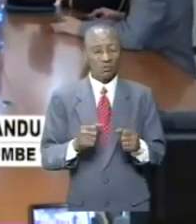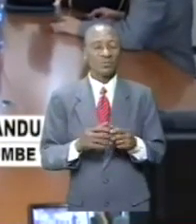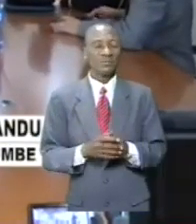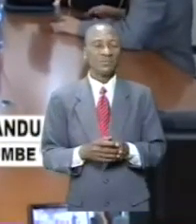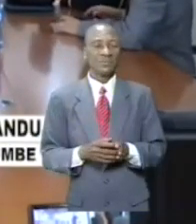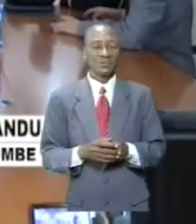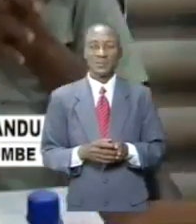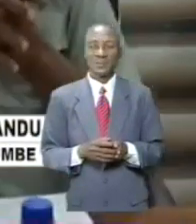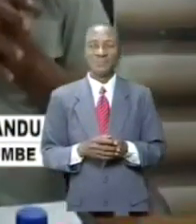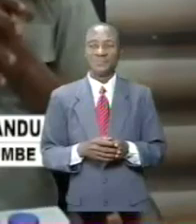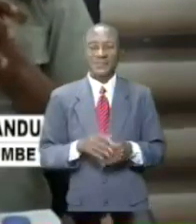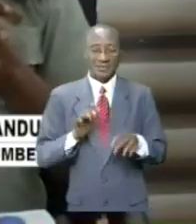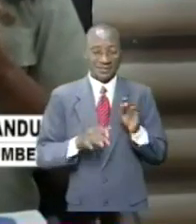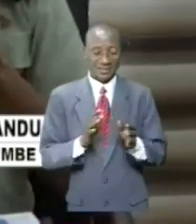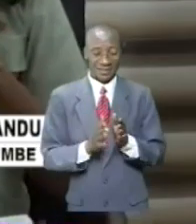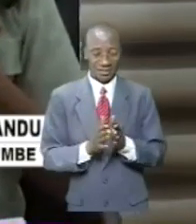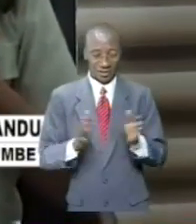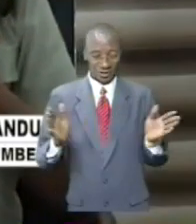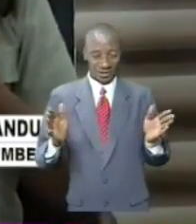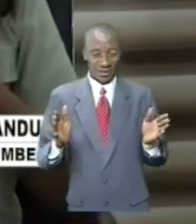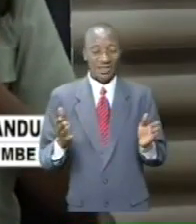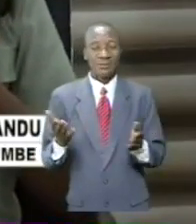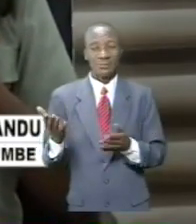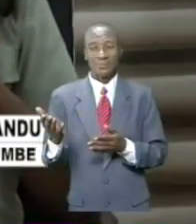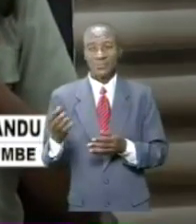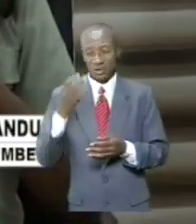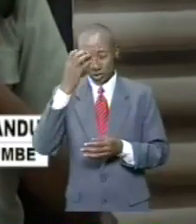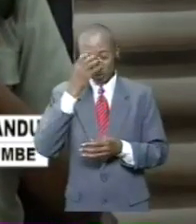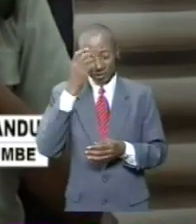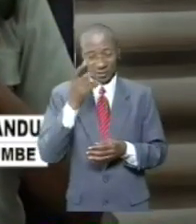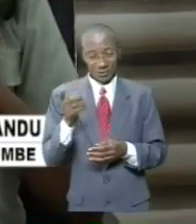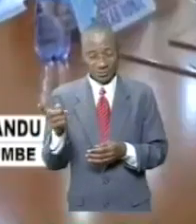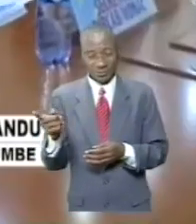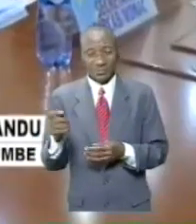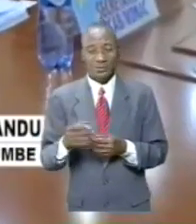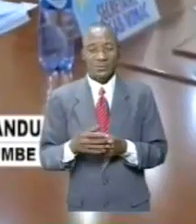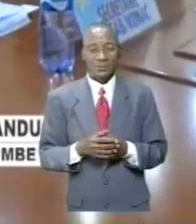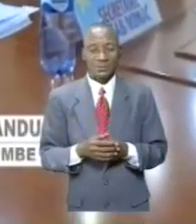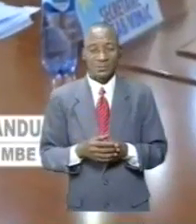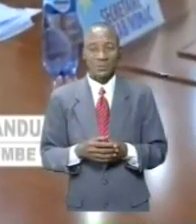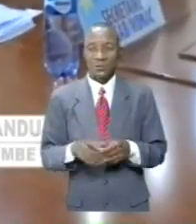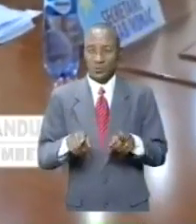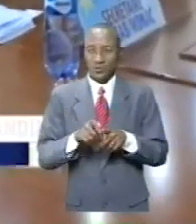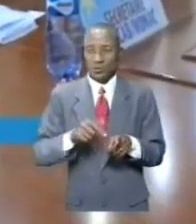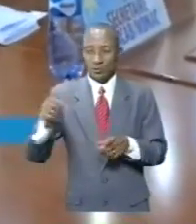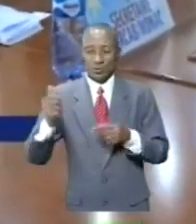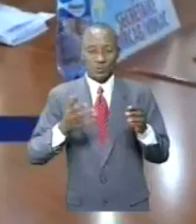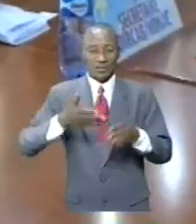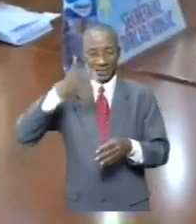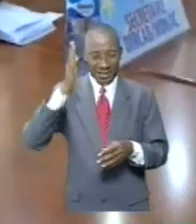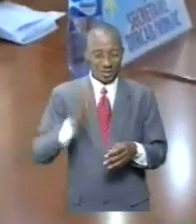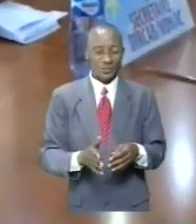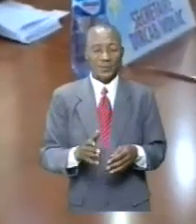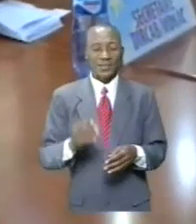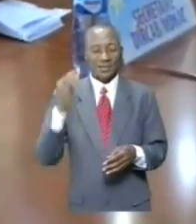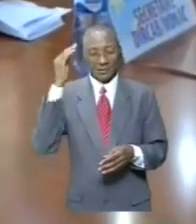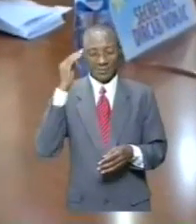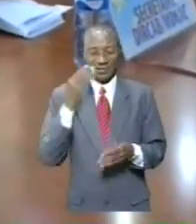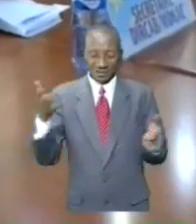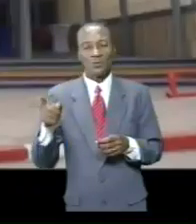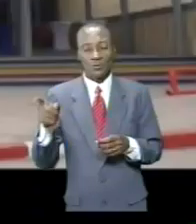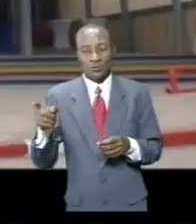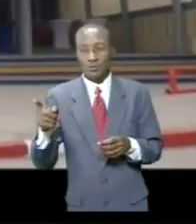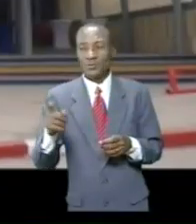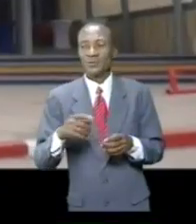parties, le secrétaire général à la Défense nationale, le général Kaoumba Yankole, et quelques experts du cabinet du ministre de la Défense nationale et des anciens